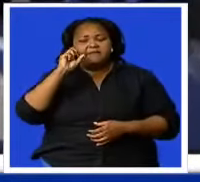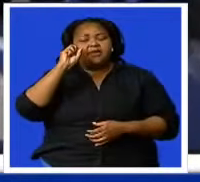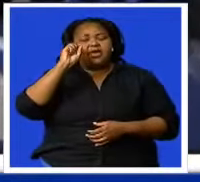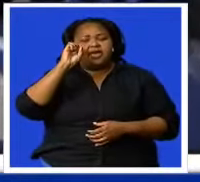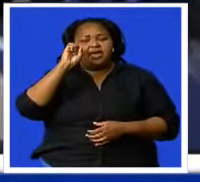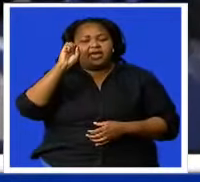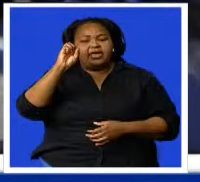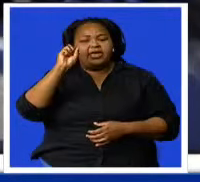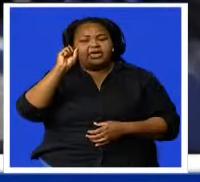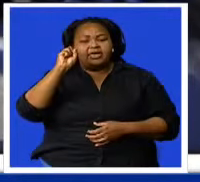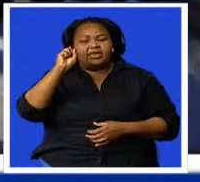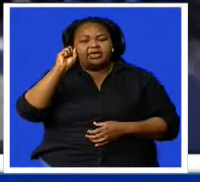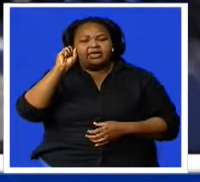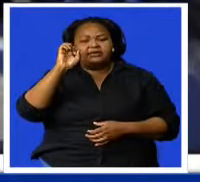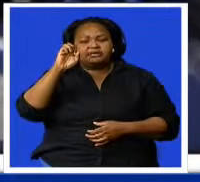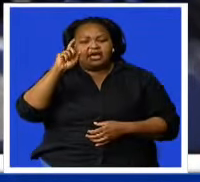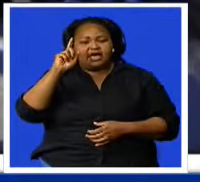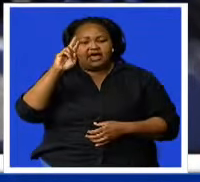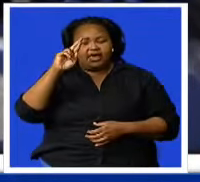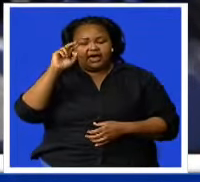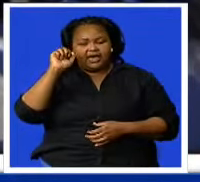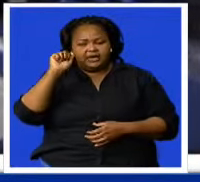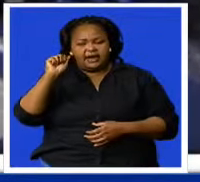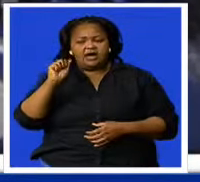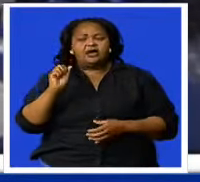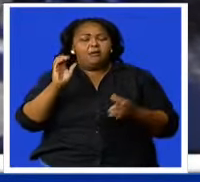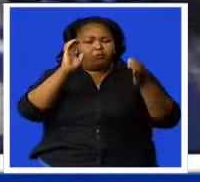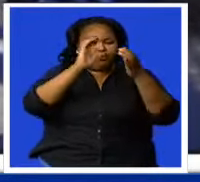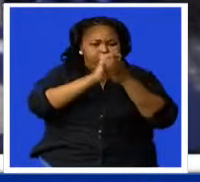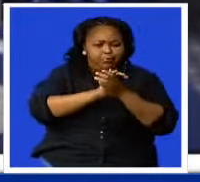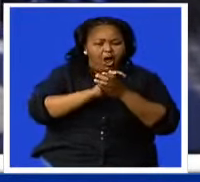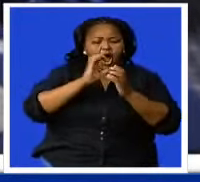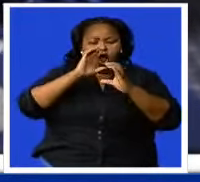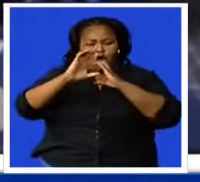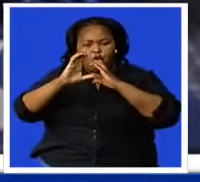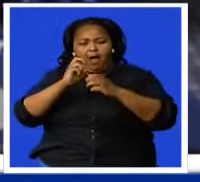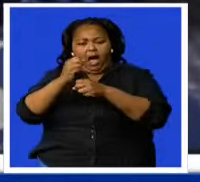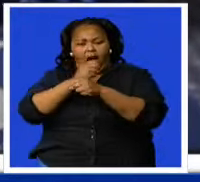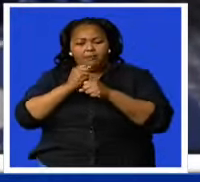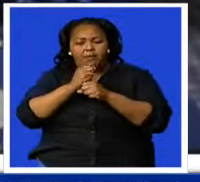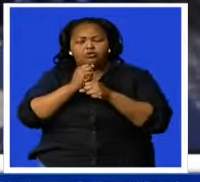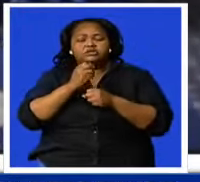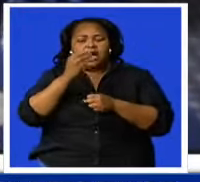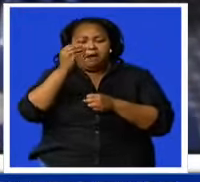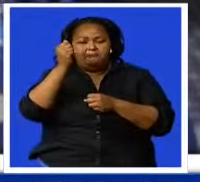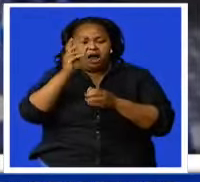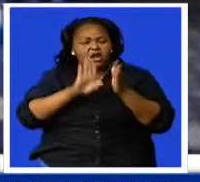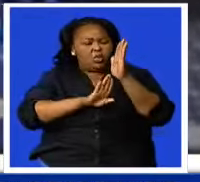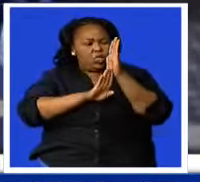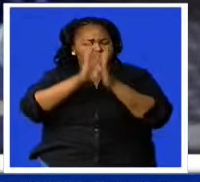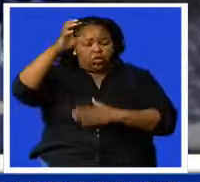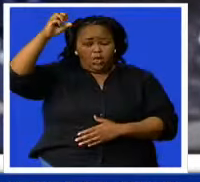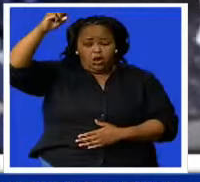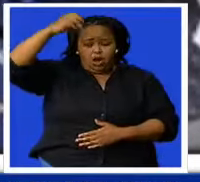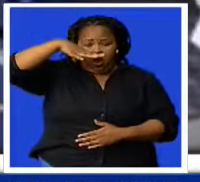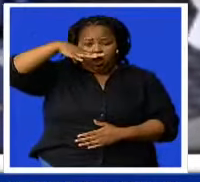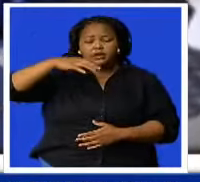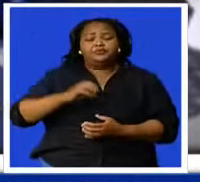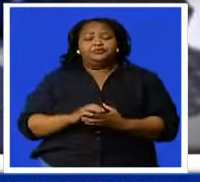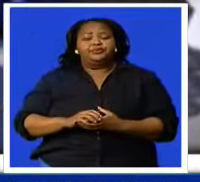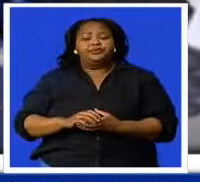letithinzeka kokutawukhulumisana ngesicelo sokwenyuka kwentengo yagesi lapho khona inkampani yemagesi